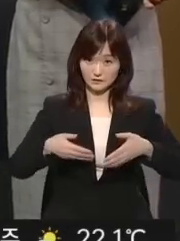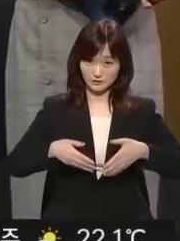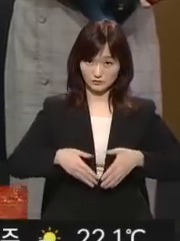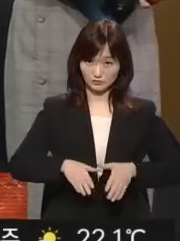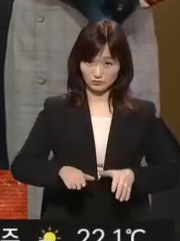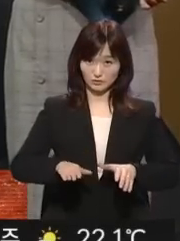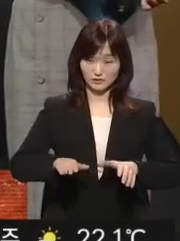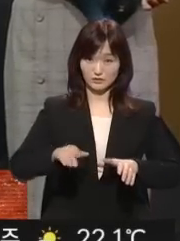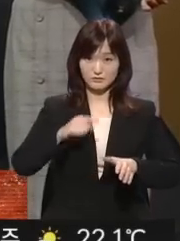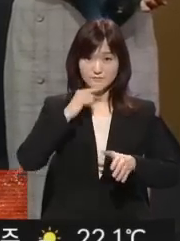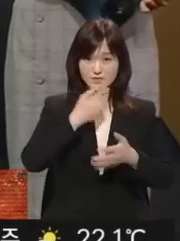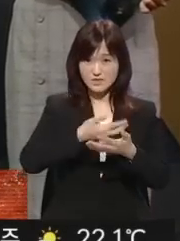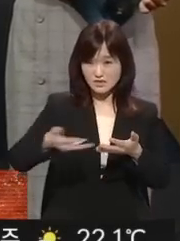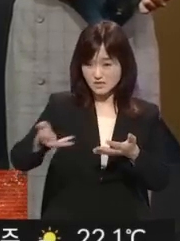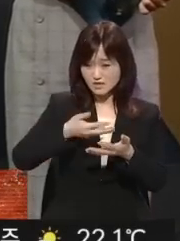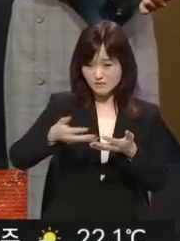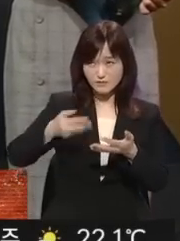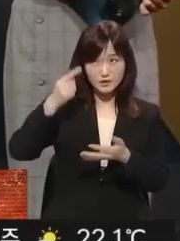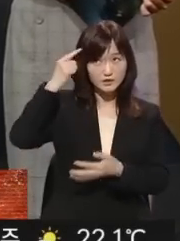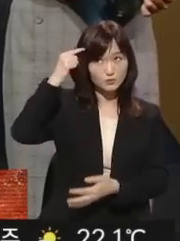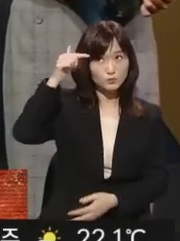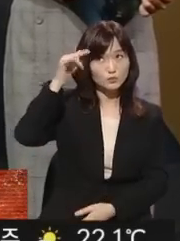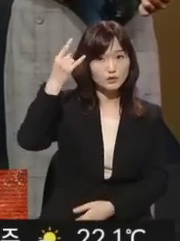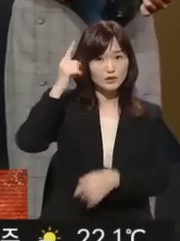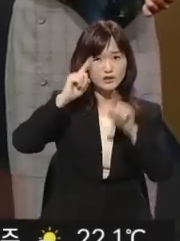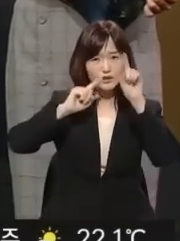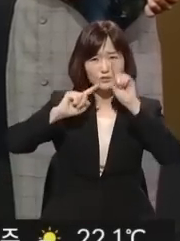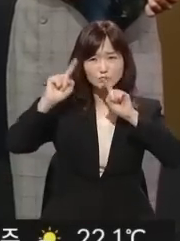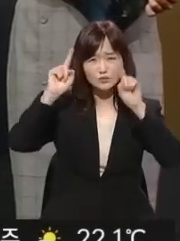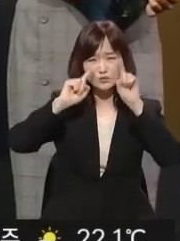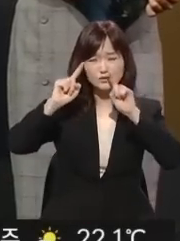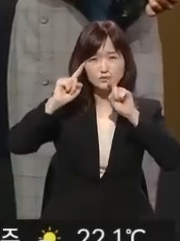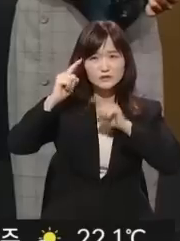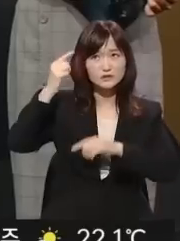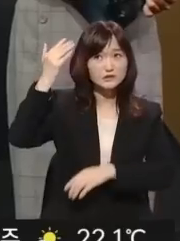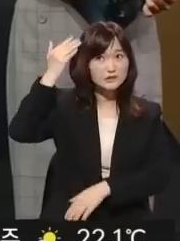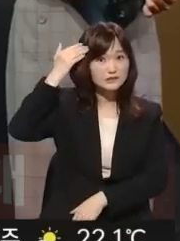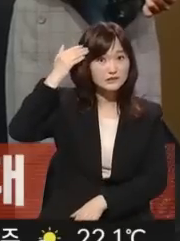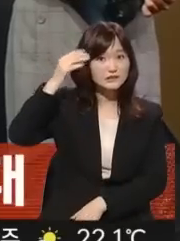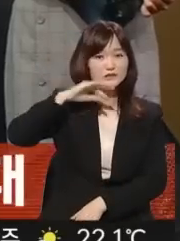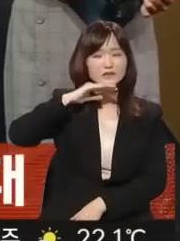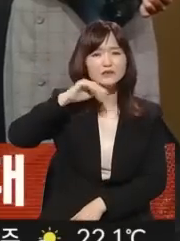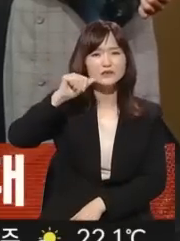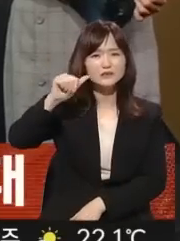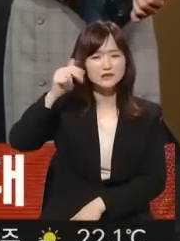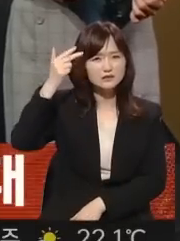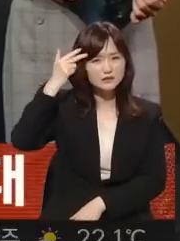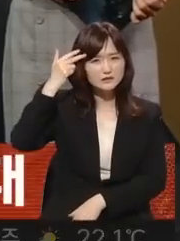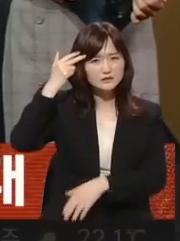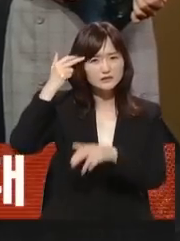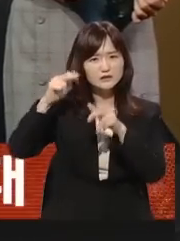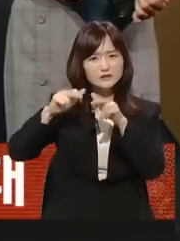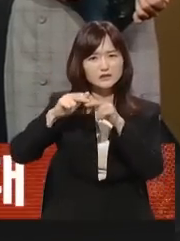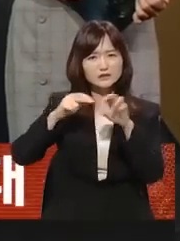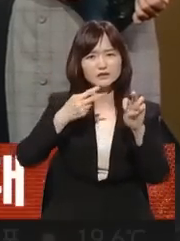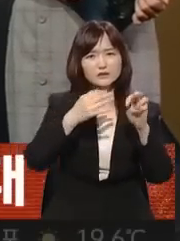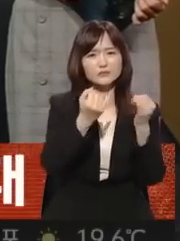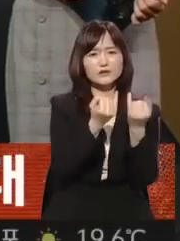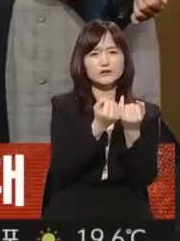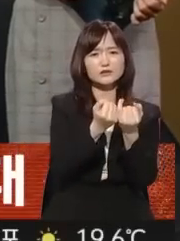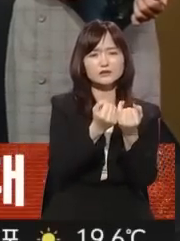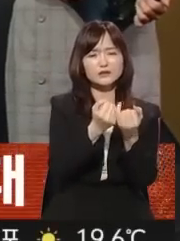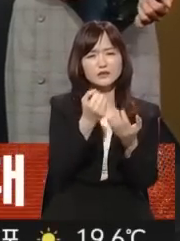출산 후 과다 출혈 등으로 뇌손상을 입어서 5살 아이 수준의 지적 장애를 가지게 된 30대 여성의 안타까운